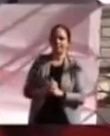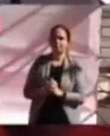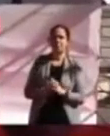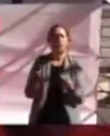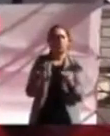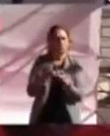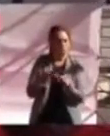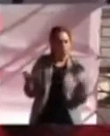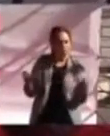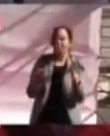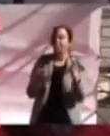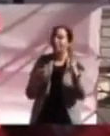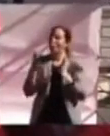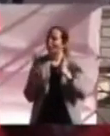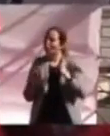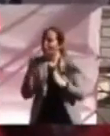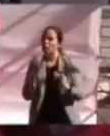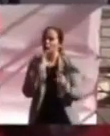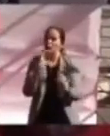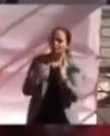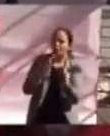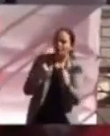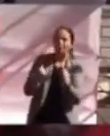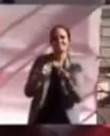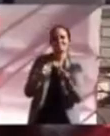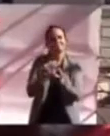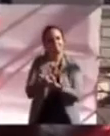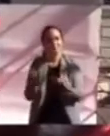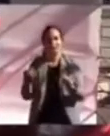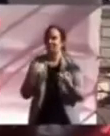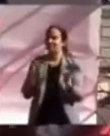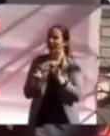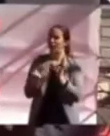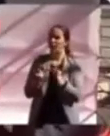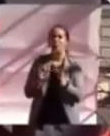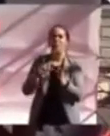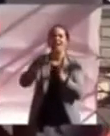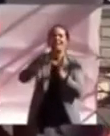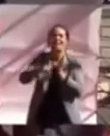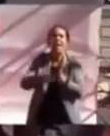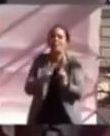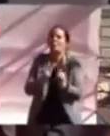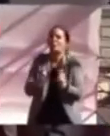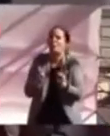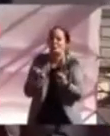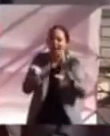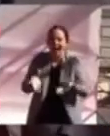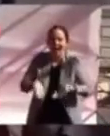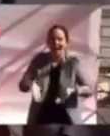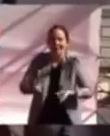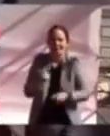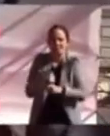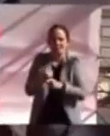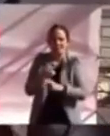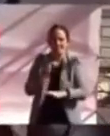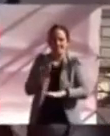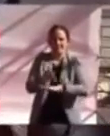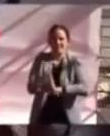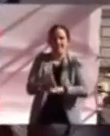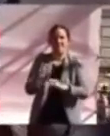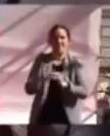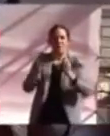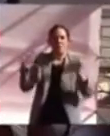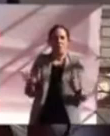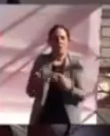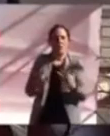e son d'accordo non abbiamo altro tempo da perdere non so se chiaro non è che la di chi in battuta non venendo